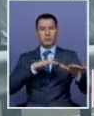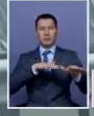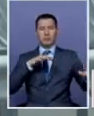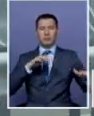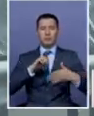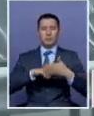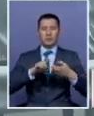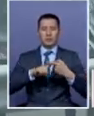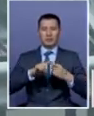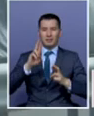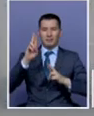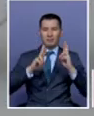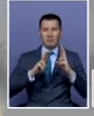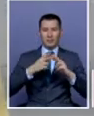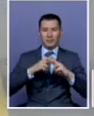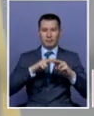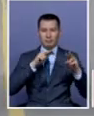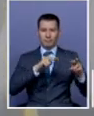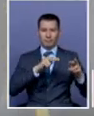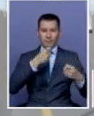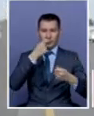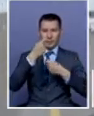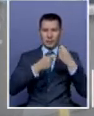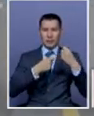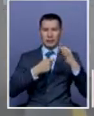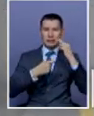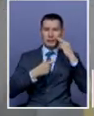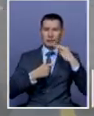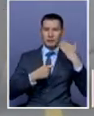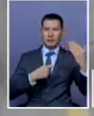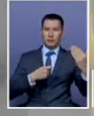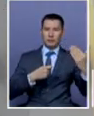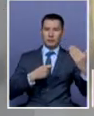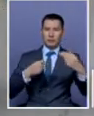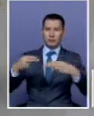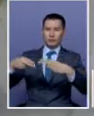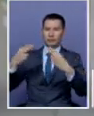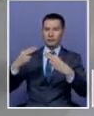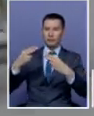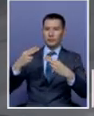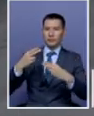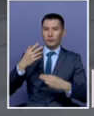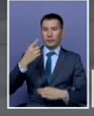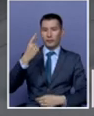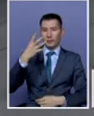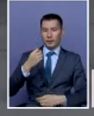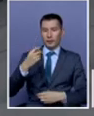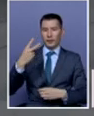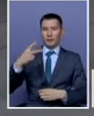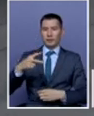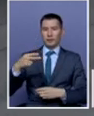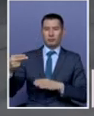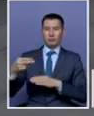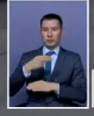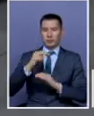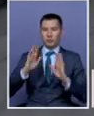послужило усиление санитарного контроля со стороны КНР. В день китайская сторона пропускала всего до 20 автомашин, в связи с чем